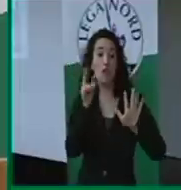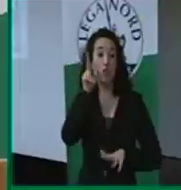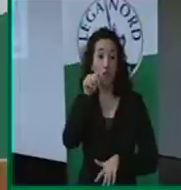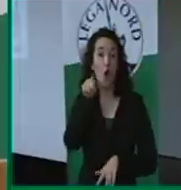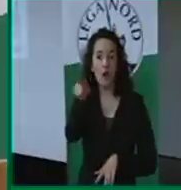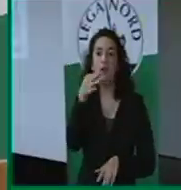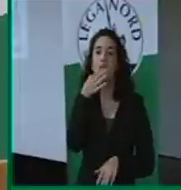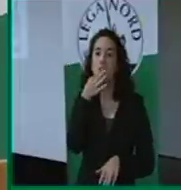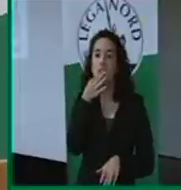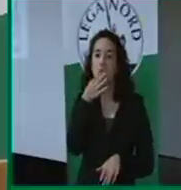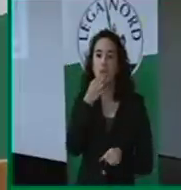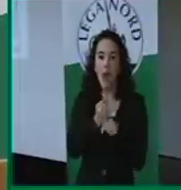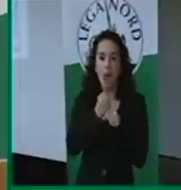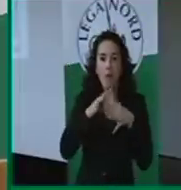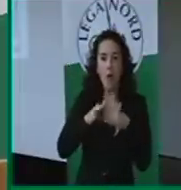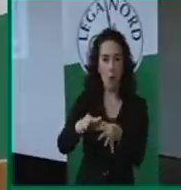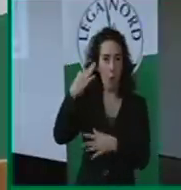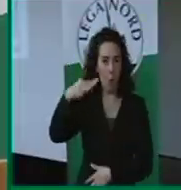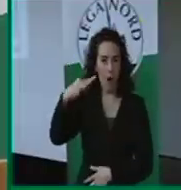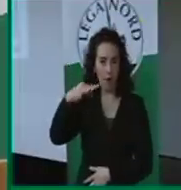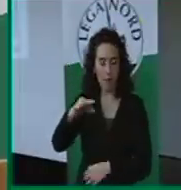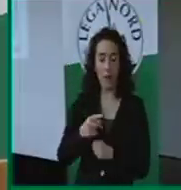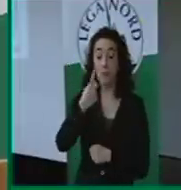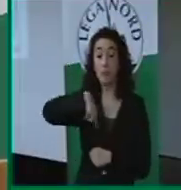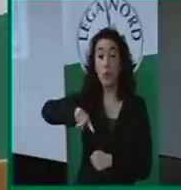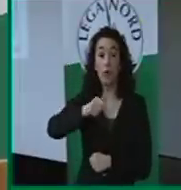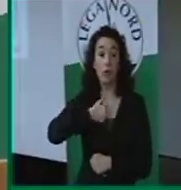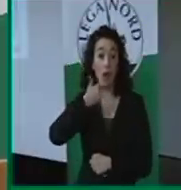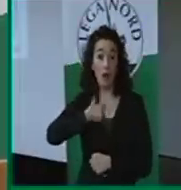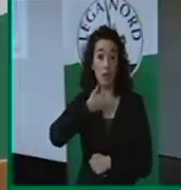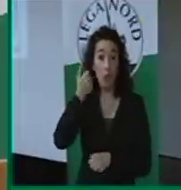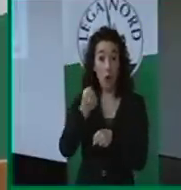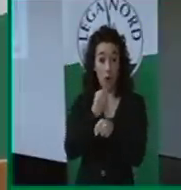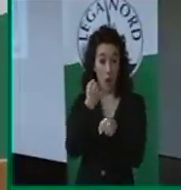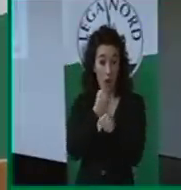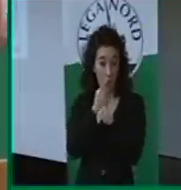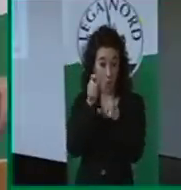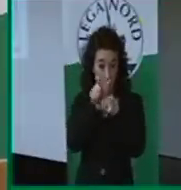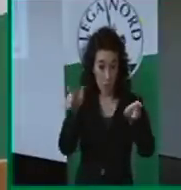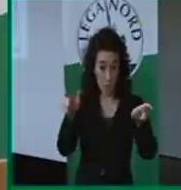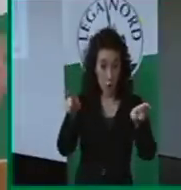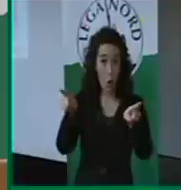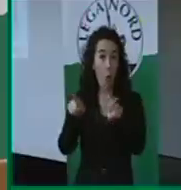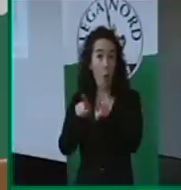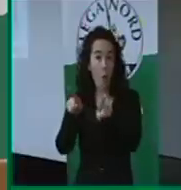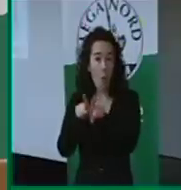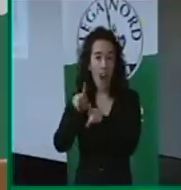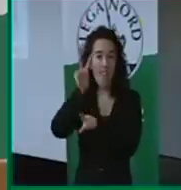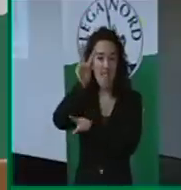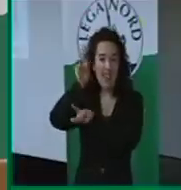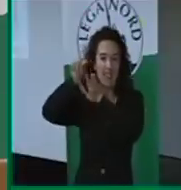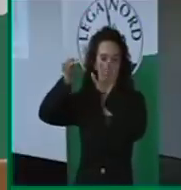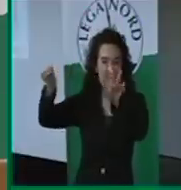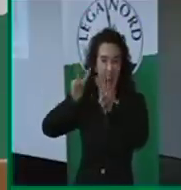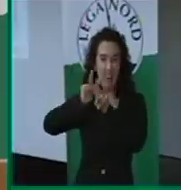qualità diciamo anche che da soli noi abbiamo gli stessi occupati degli altri 26 paesi della